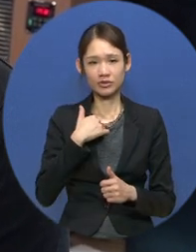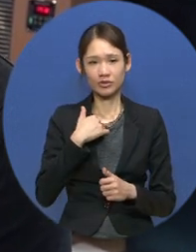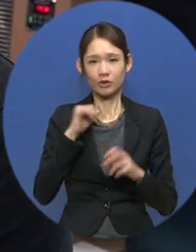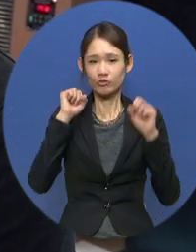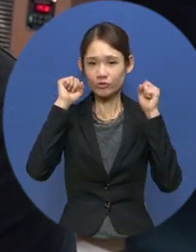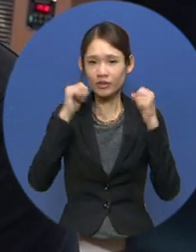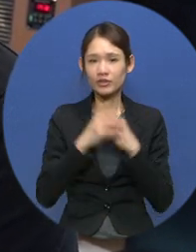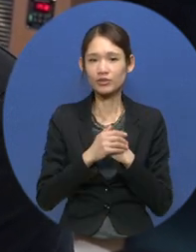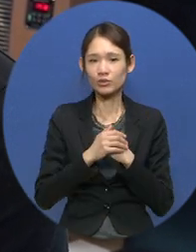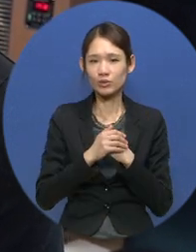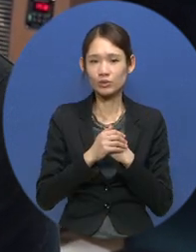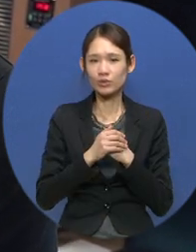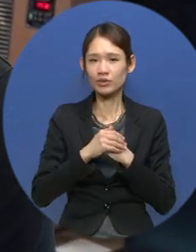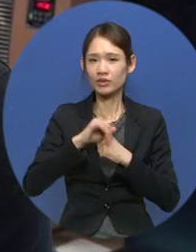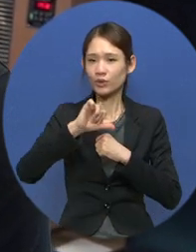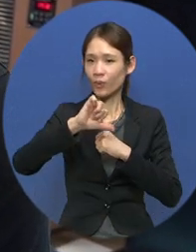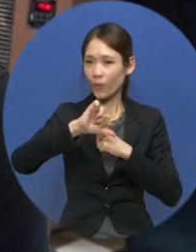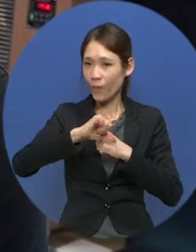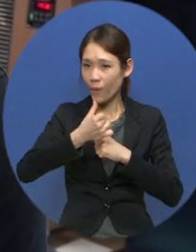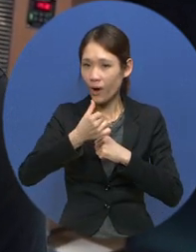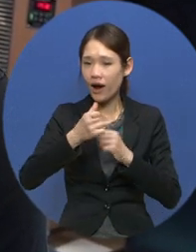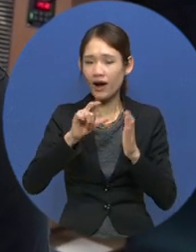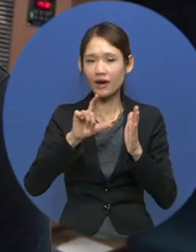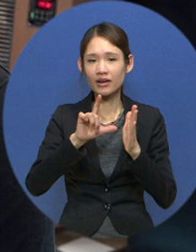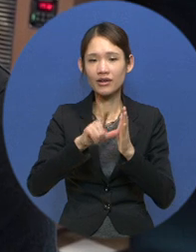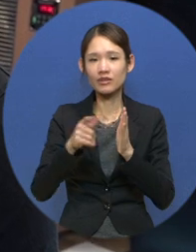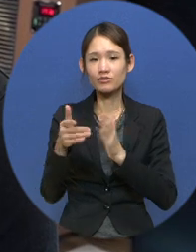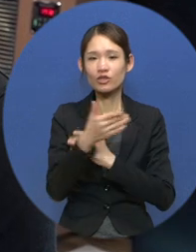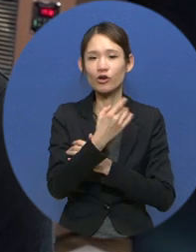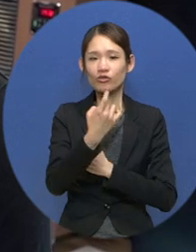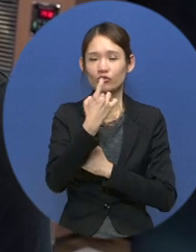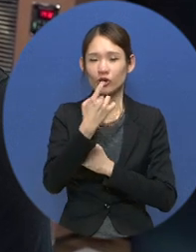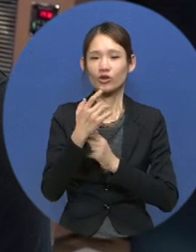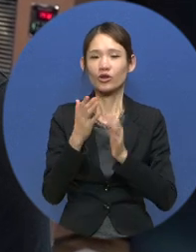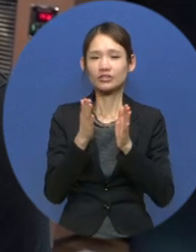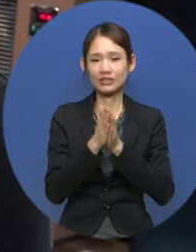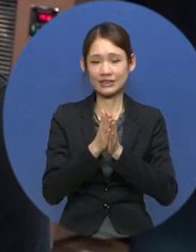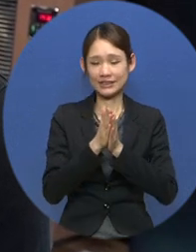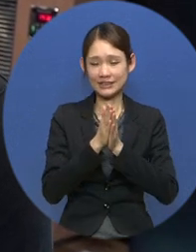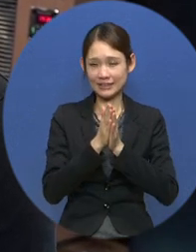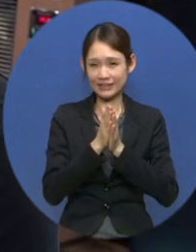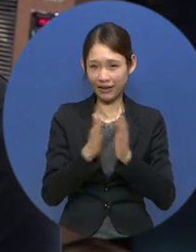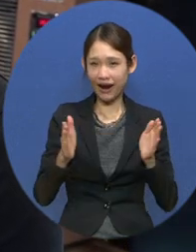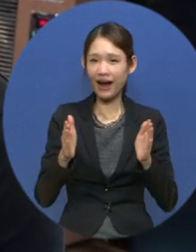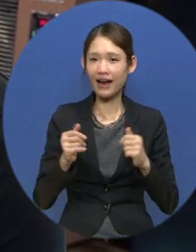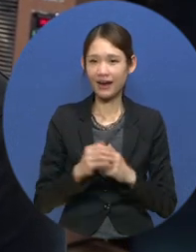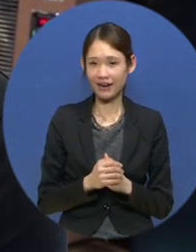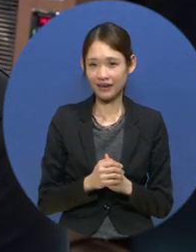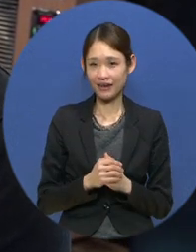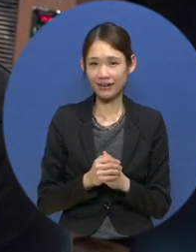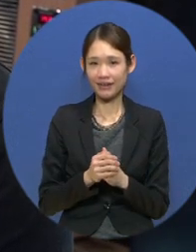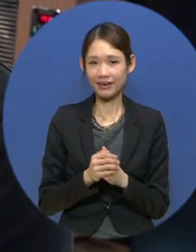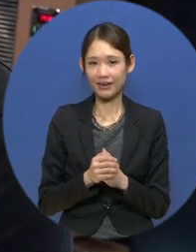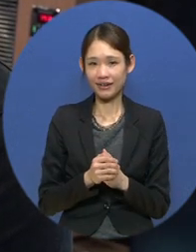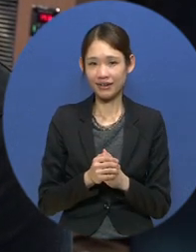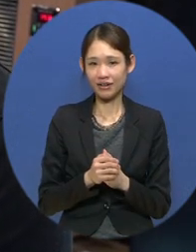하면서 초등학교 5학년 때부터 운동하기 시작했어요.